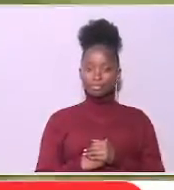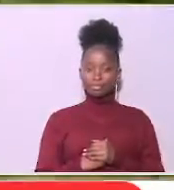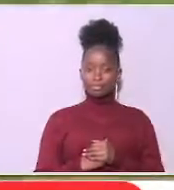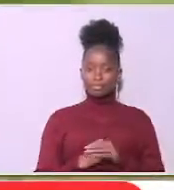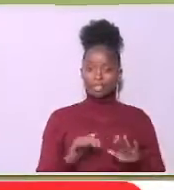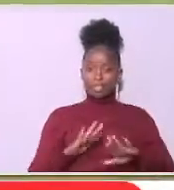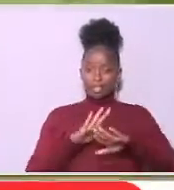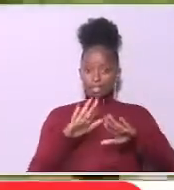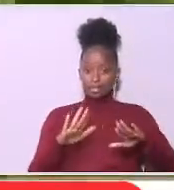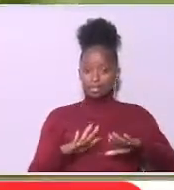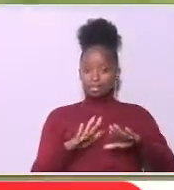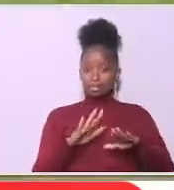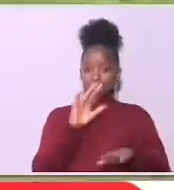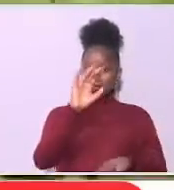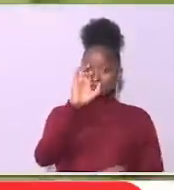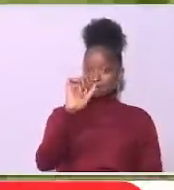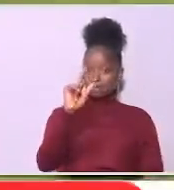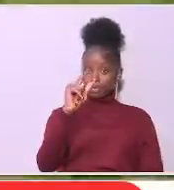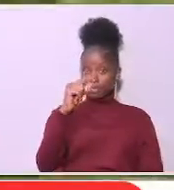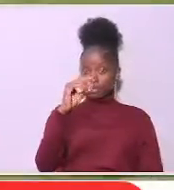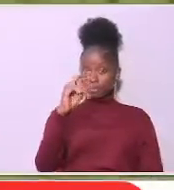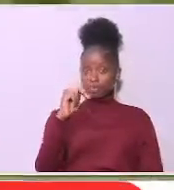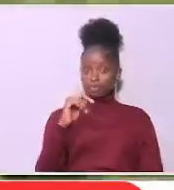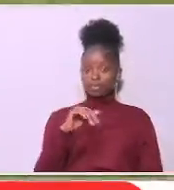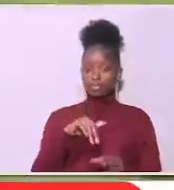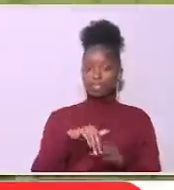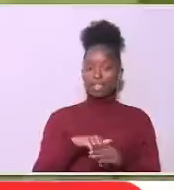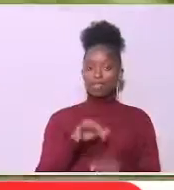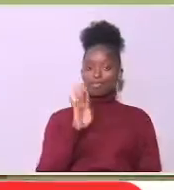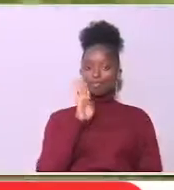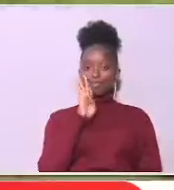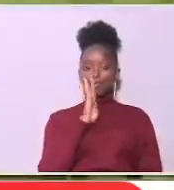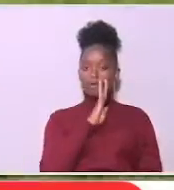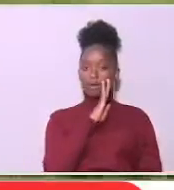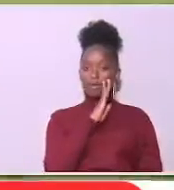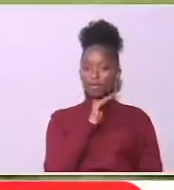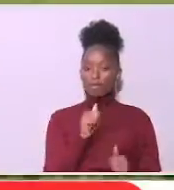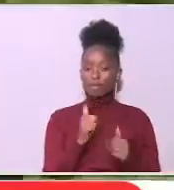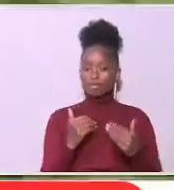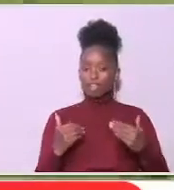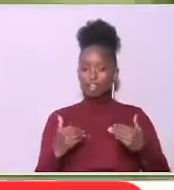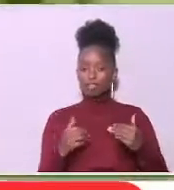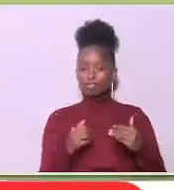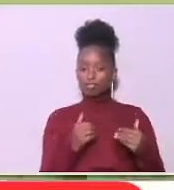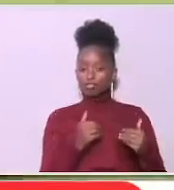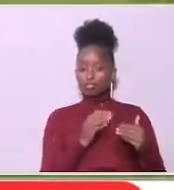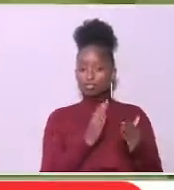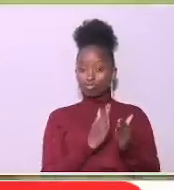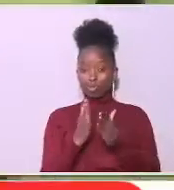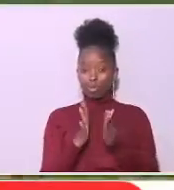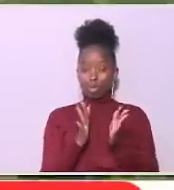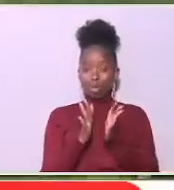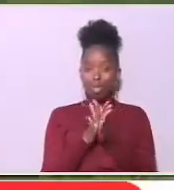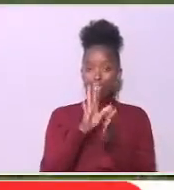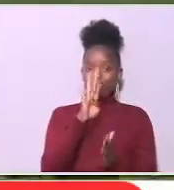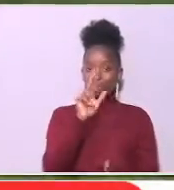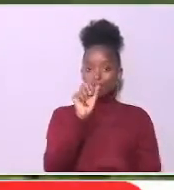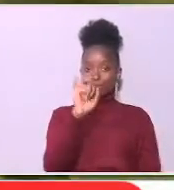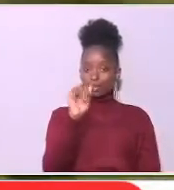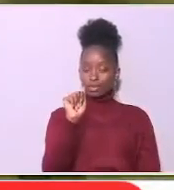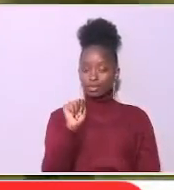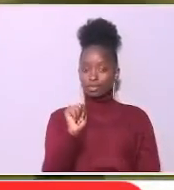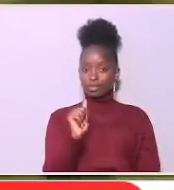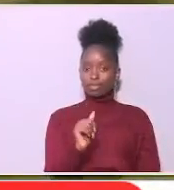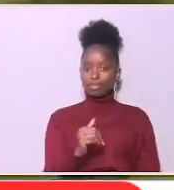Eneo la Mlima Elgon, kaunti ya Bungoma, ambalo linapakana na kaunti ya Busia, Trans Nzoia na nchi jirani ya Uganda,